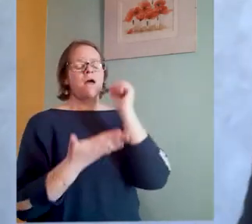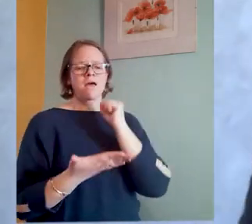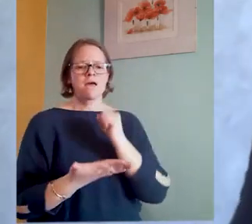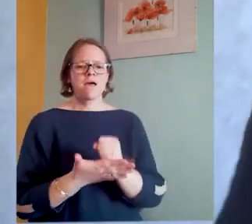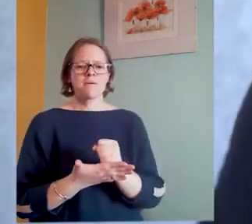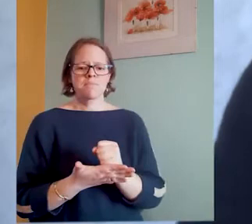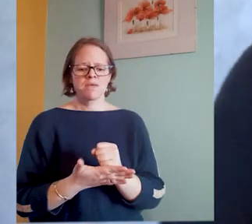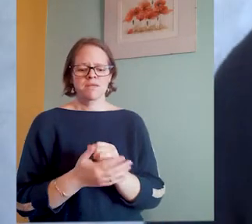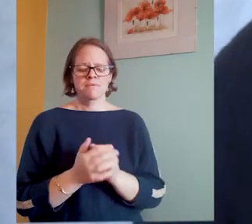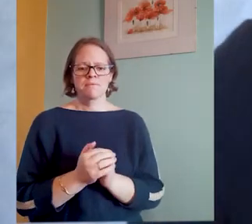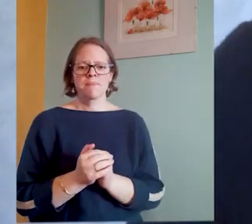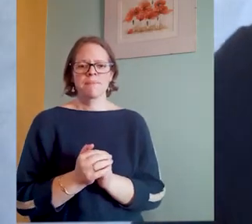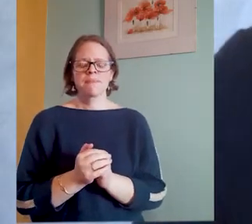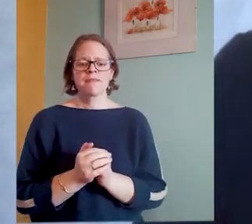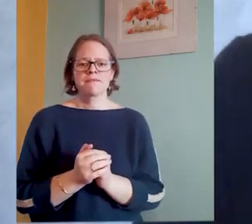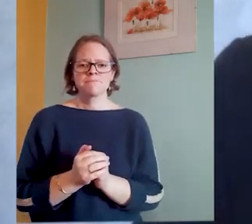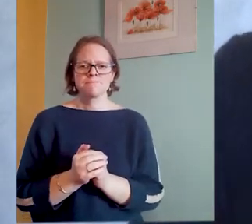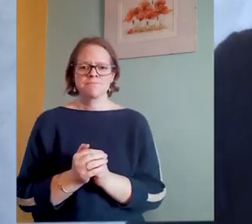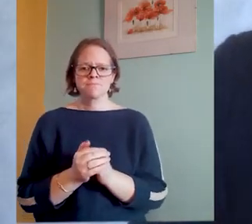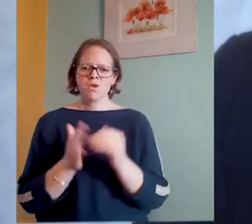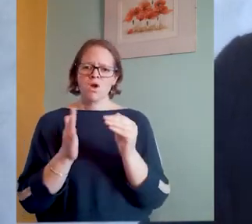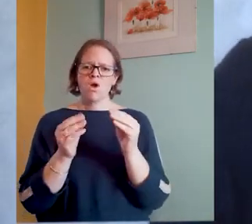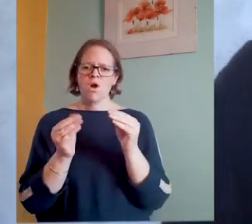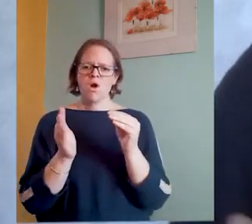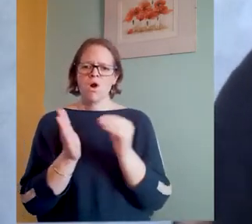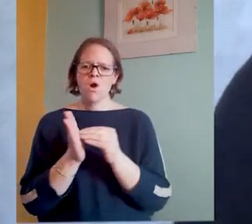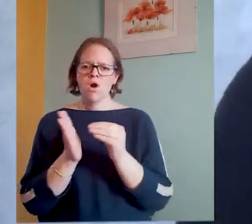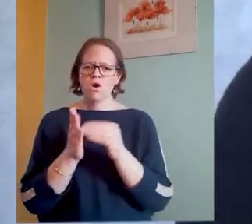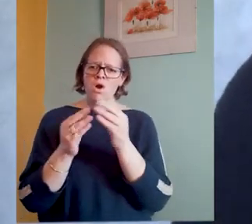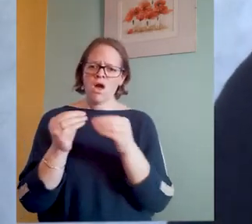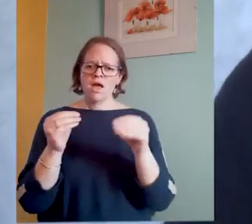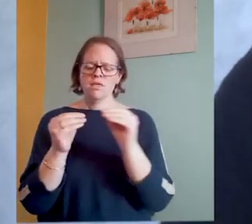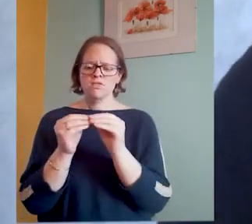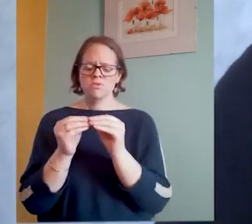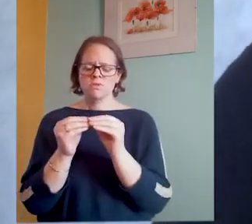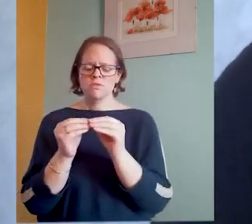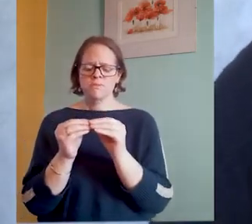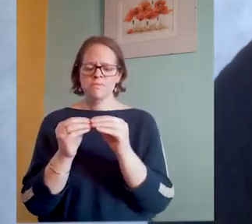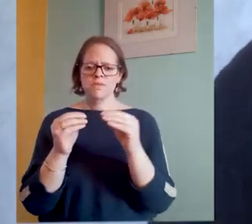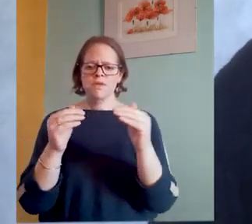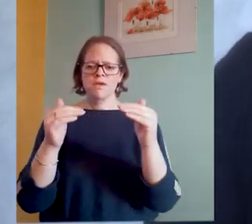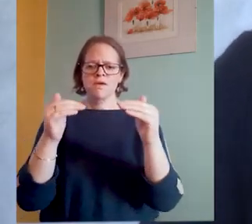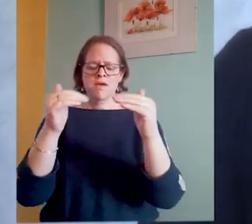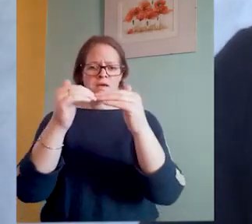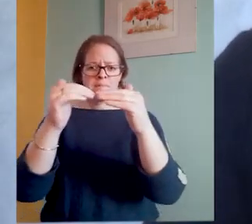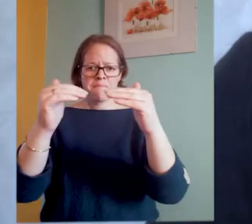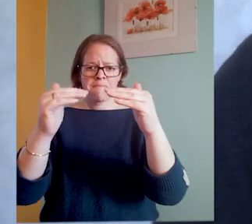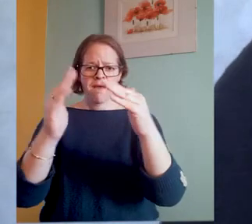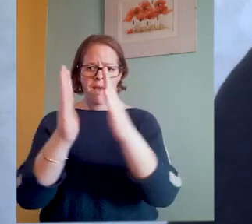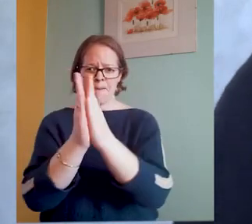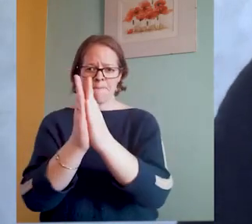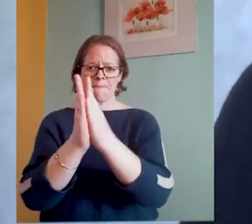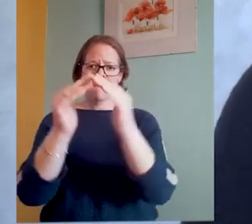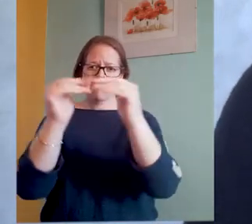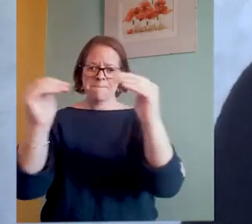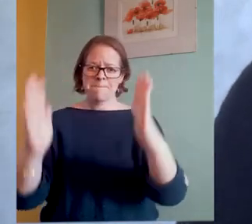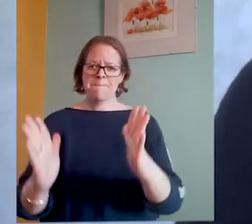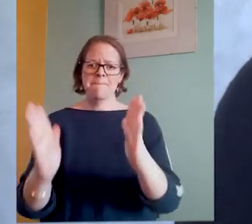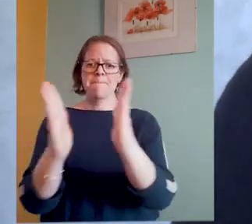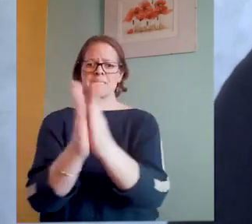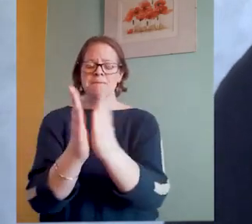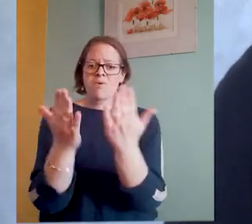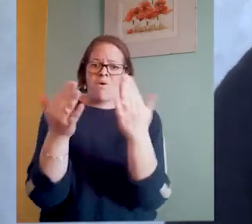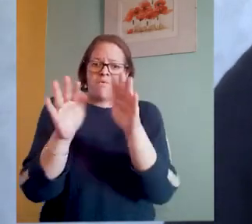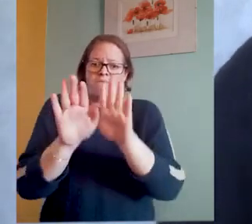Voilà. Juste pour vous dire aussi que même si votre église est fermée